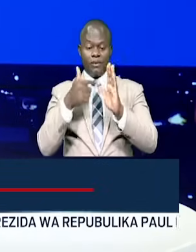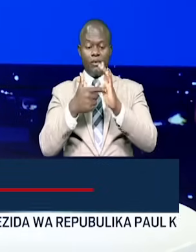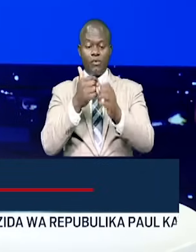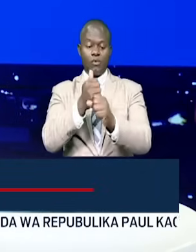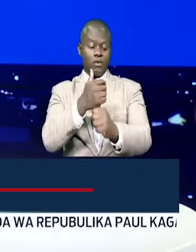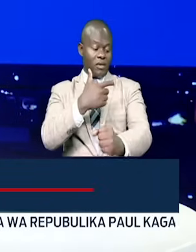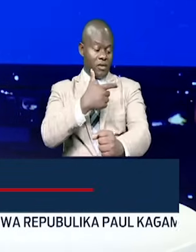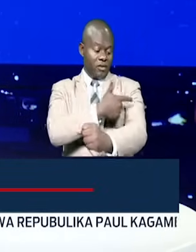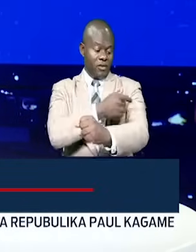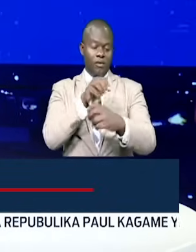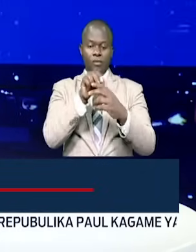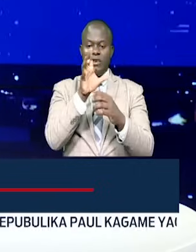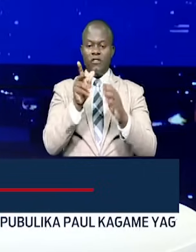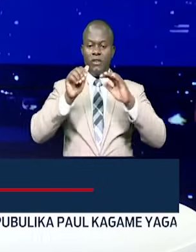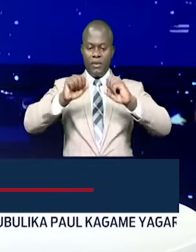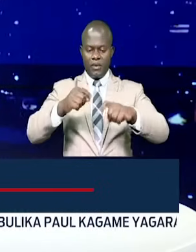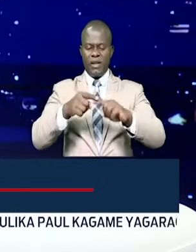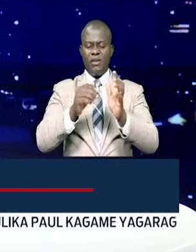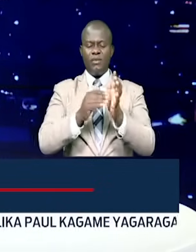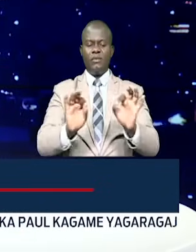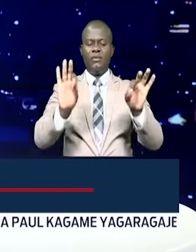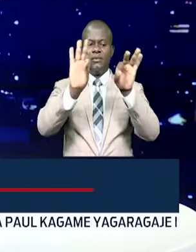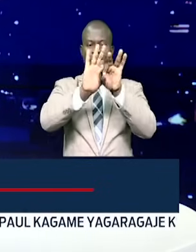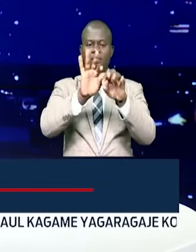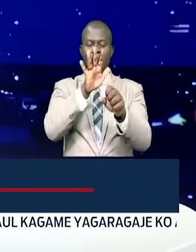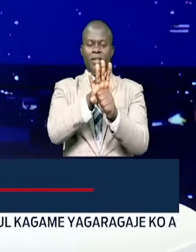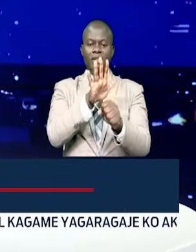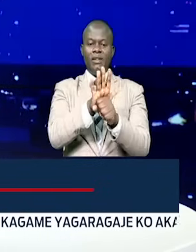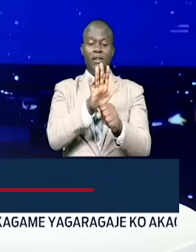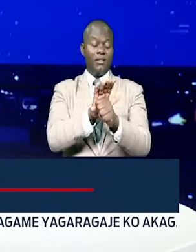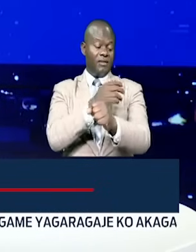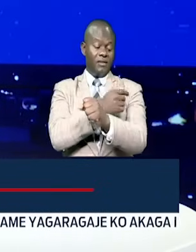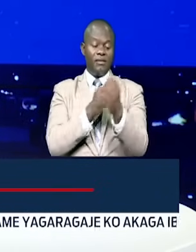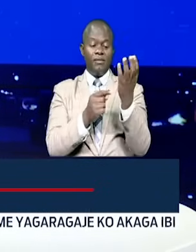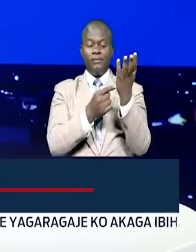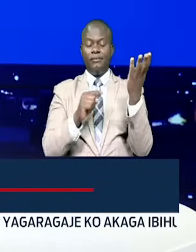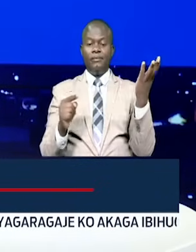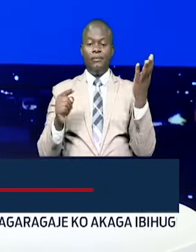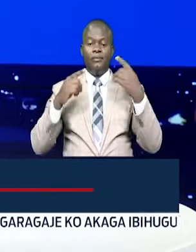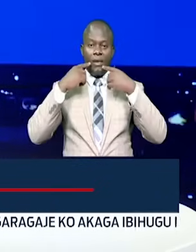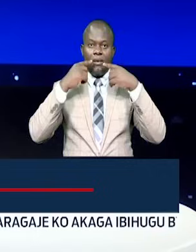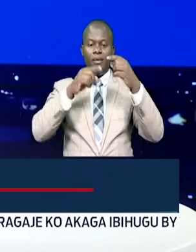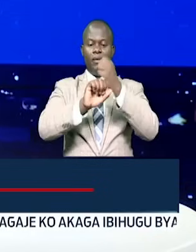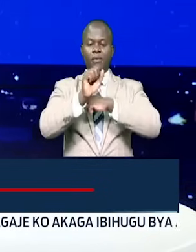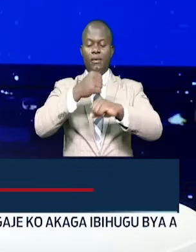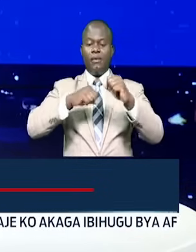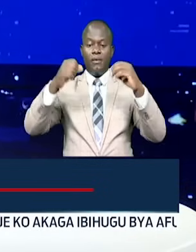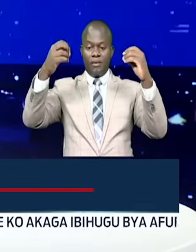kandi ari ibintu by'ingenzi cyane cyane izi nkingo zikorana buhanga yabigarutseho rero mu gikorwa cyo gutaha